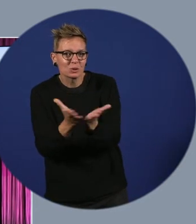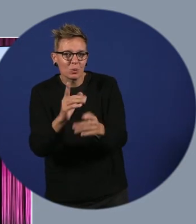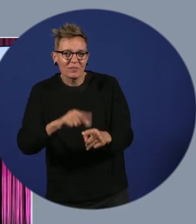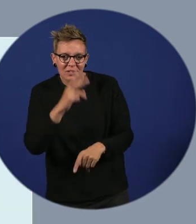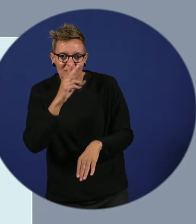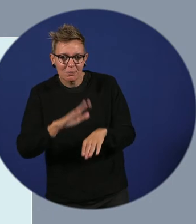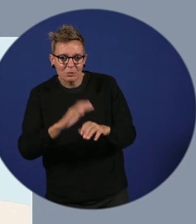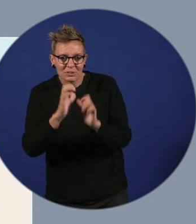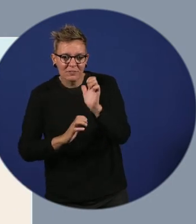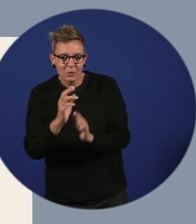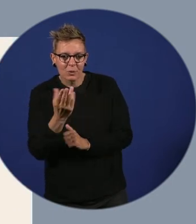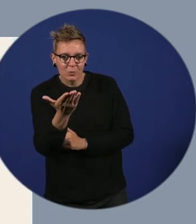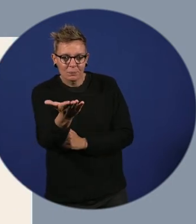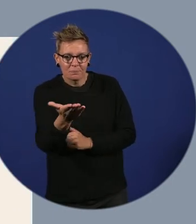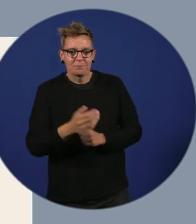skolvalet.